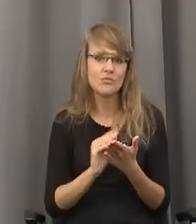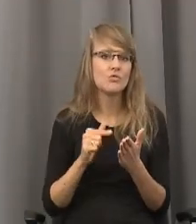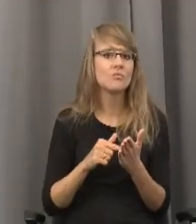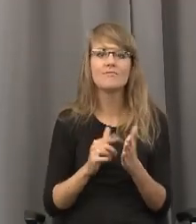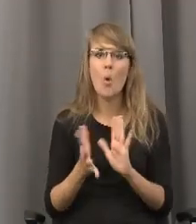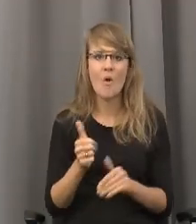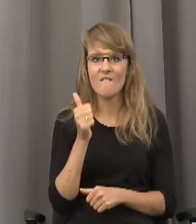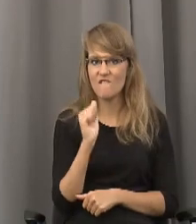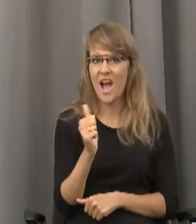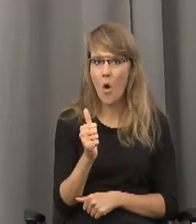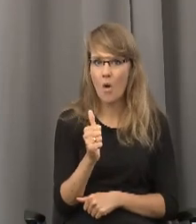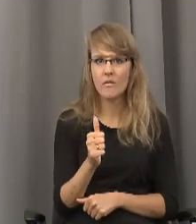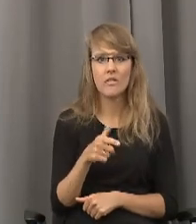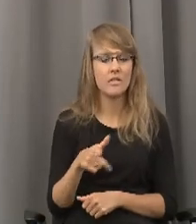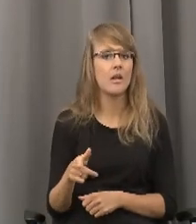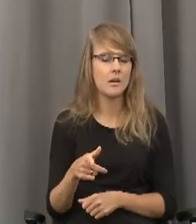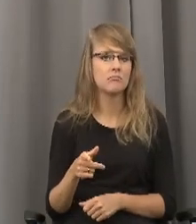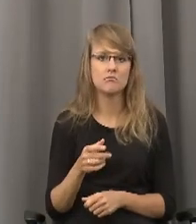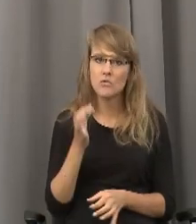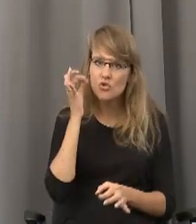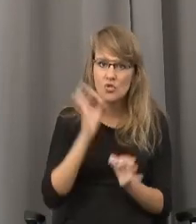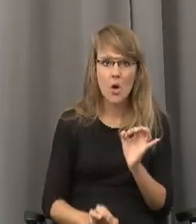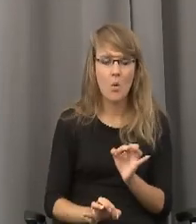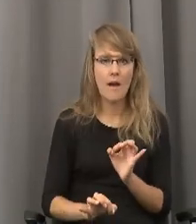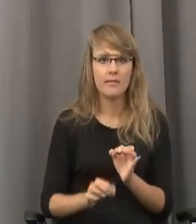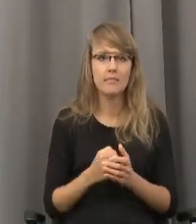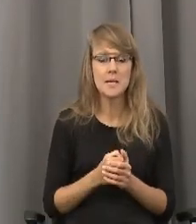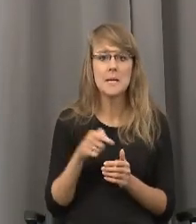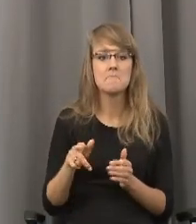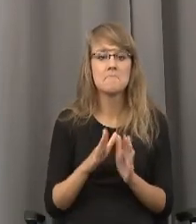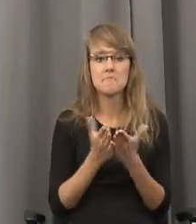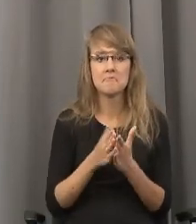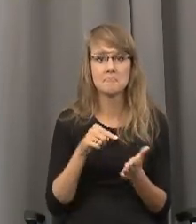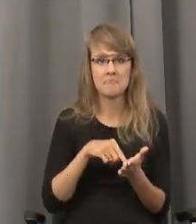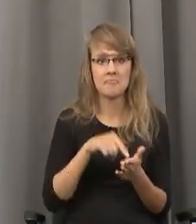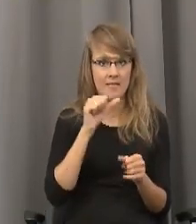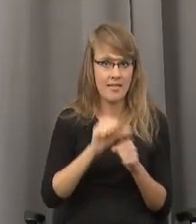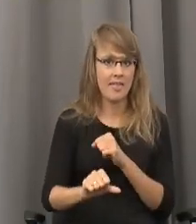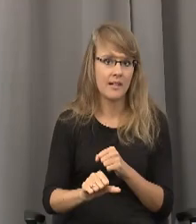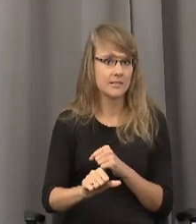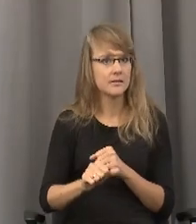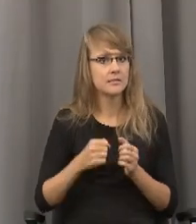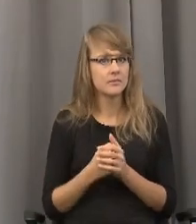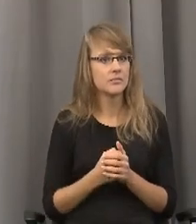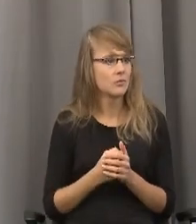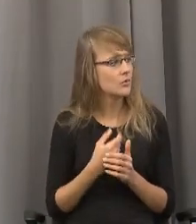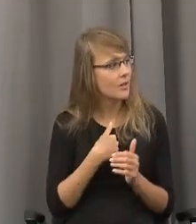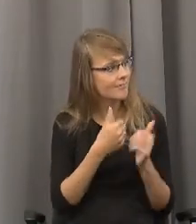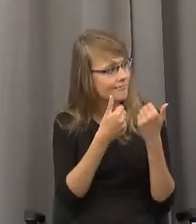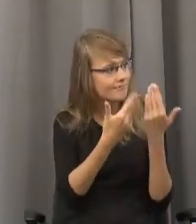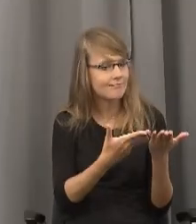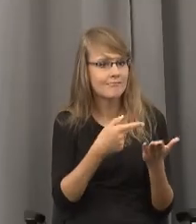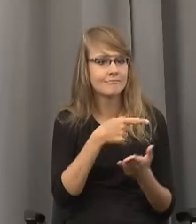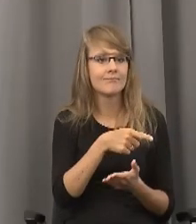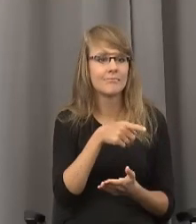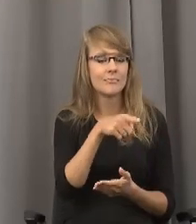fachowy, zawodowy i rzetelny. I w takiej publikacji jest to dostępne. Ja sobie pozwolę panu doktorowi Bednarowi wręczyć